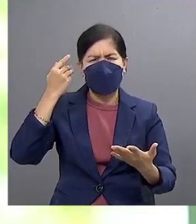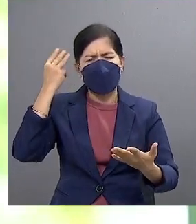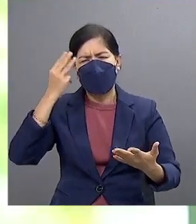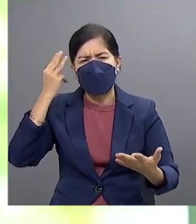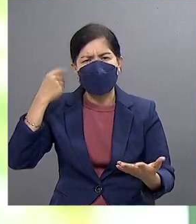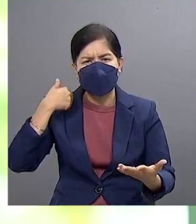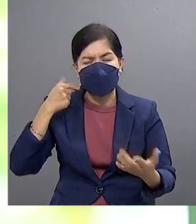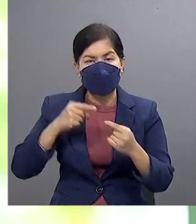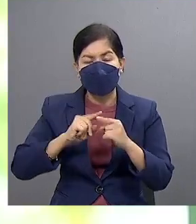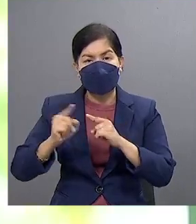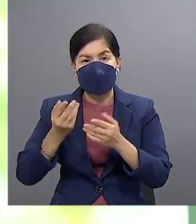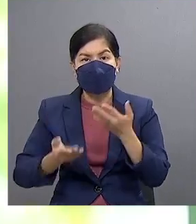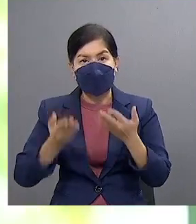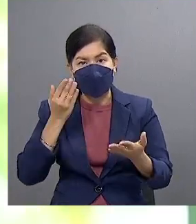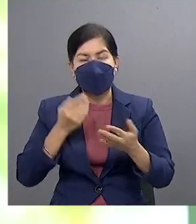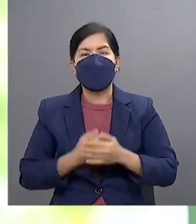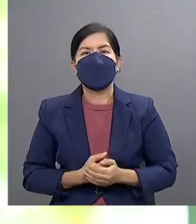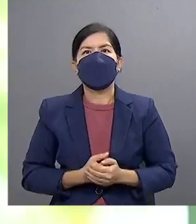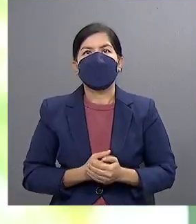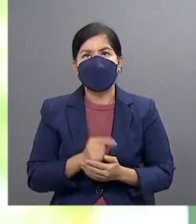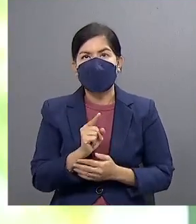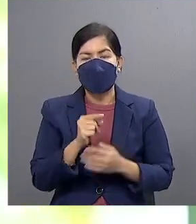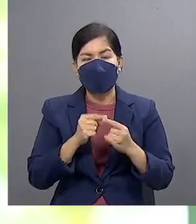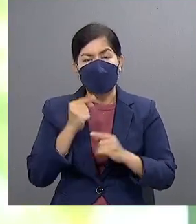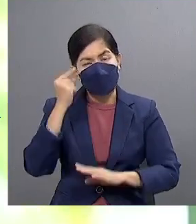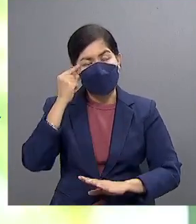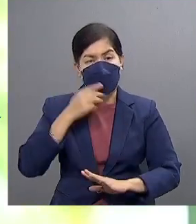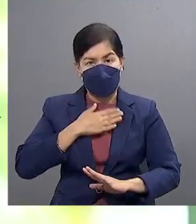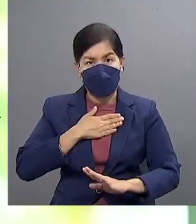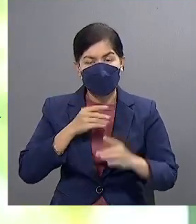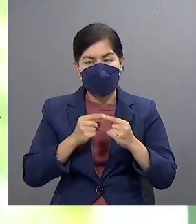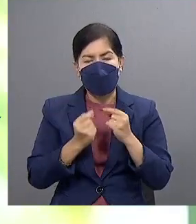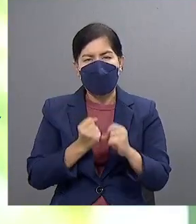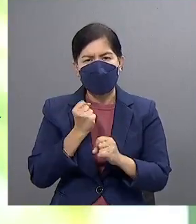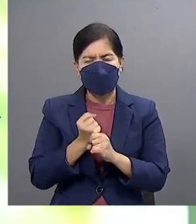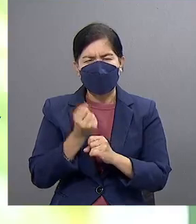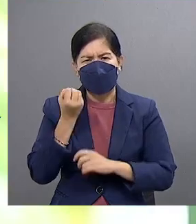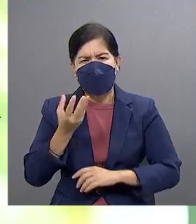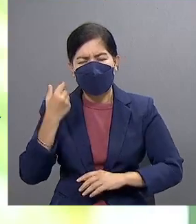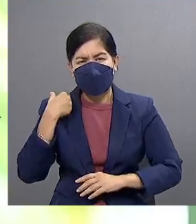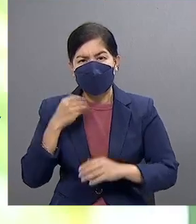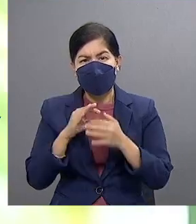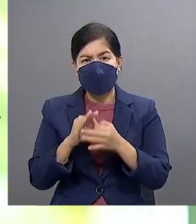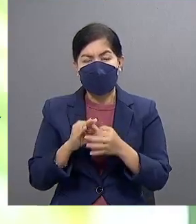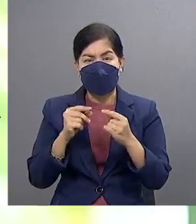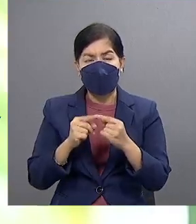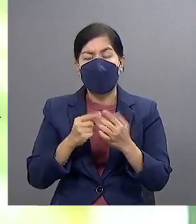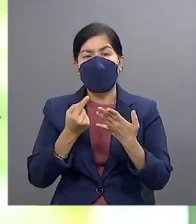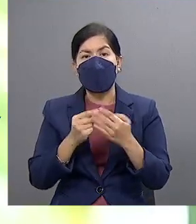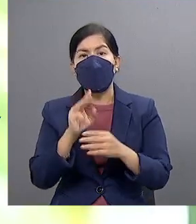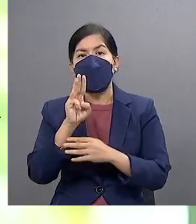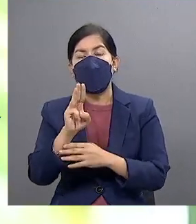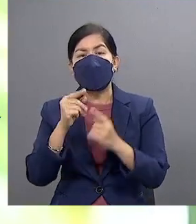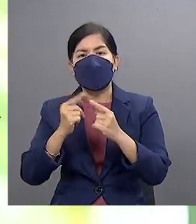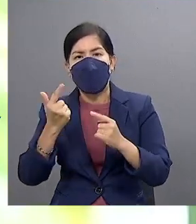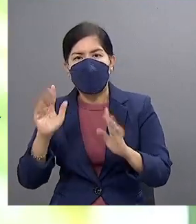บางทีอย่าเพิ่งนะฮะท่านผู้ชมอย่าเพิ่งคิดว่าเราเข้าวัยทองนั่นอาจจะเป็นอาการต่อมหมวกไตทำงานผิดปกติหรือมันล้าหรือหมดไฟก็ได้หรืออ